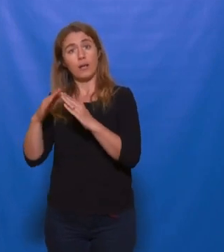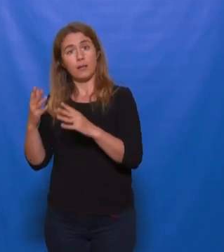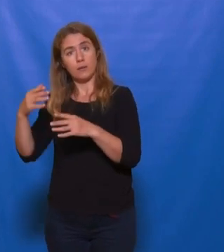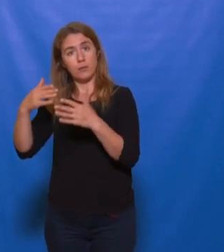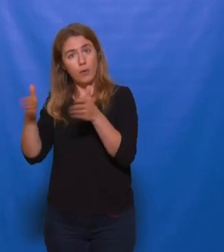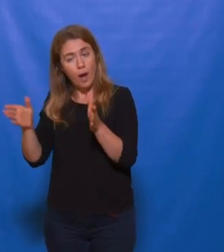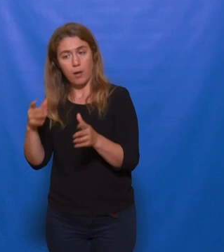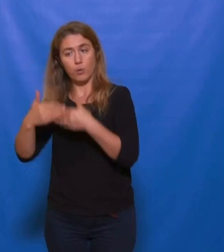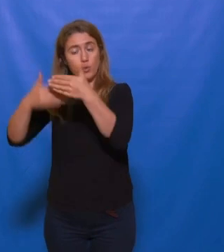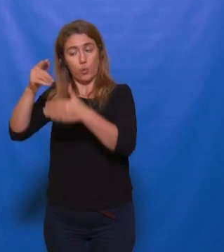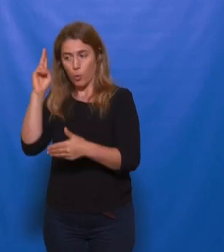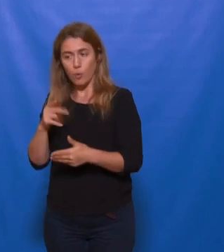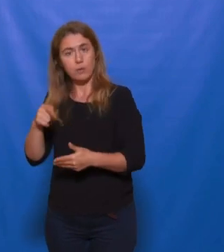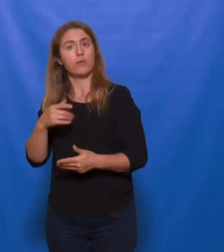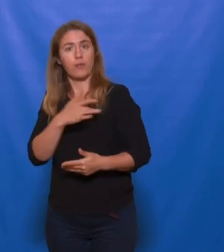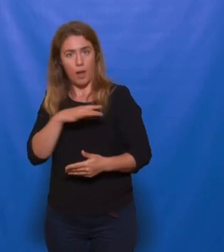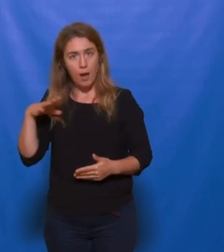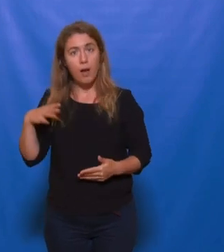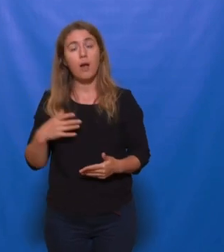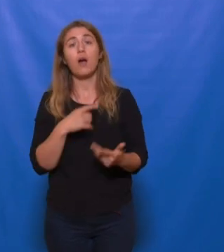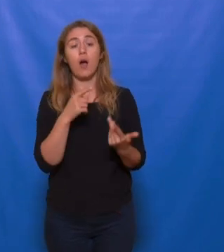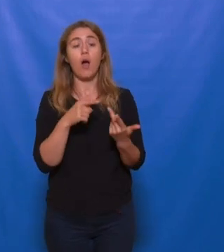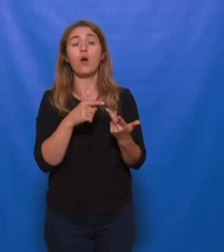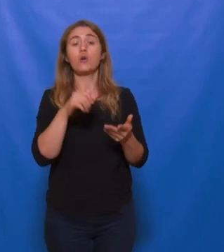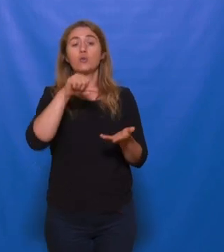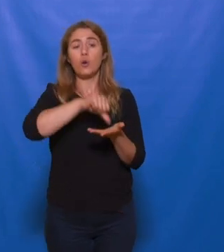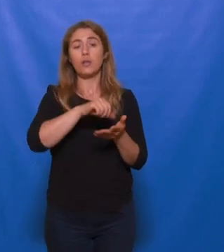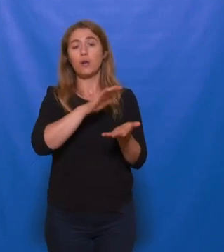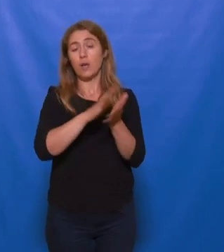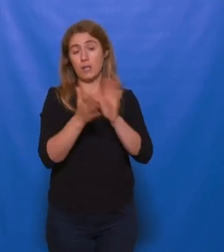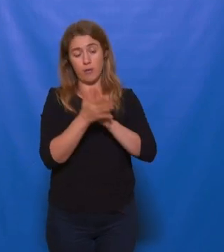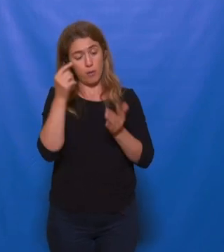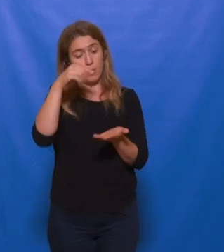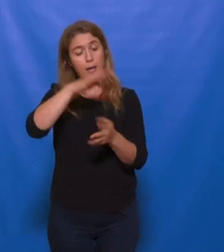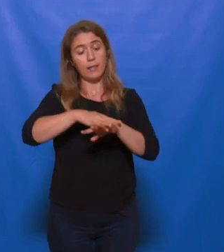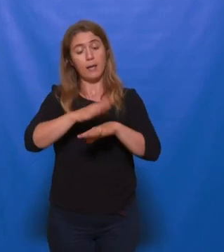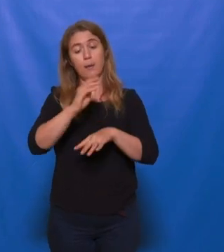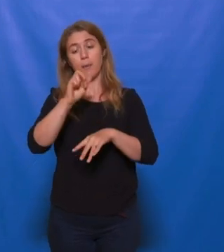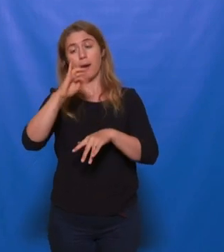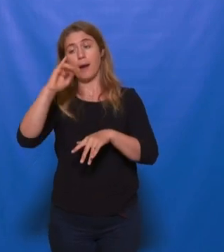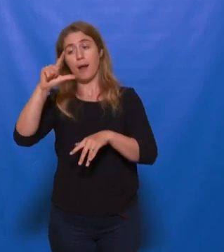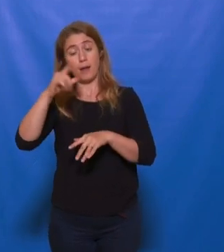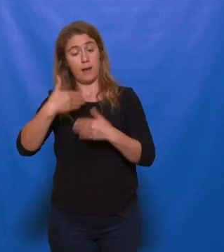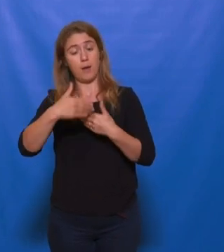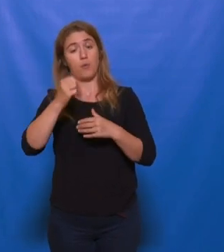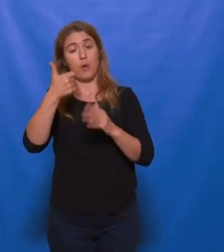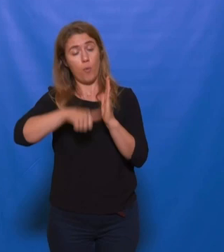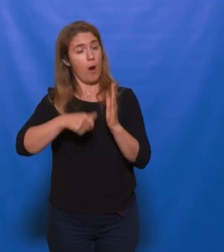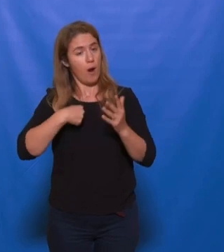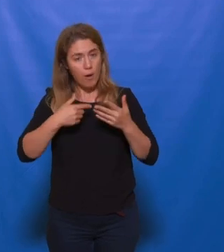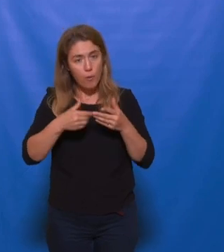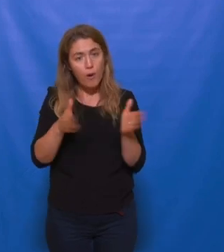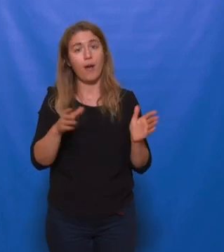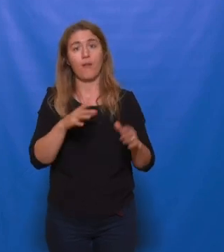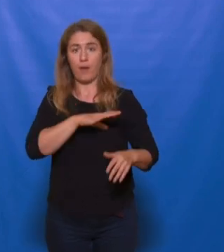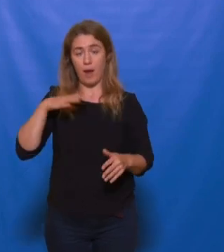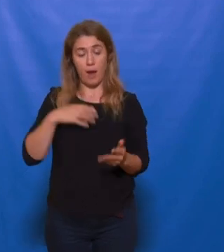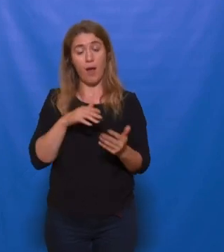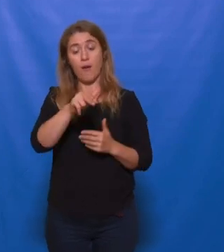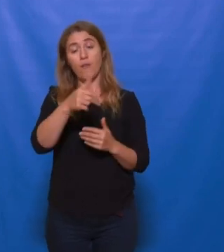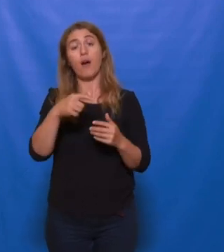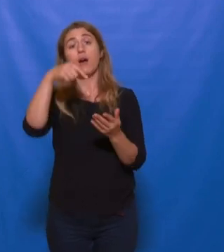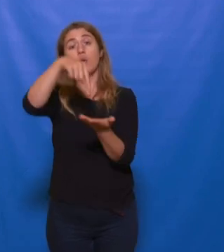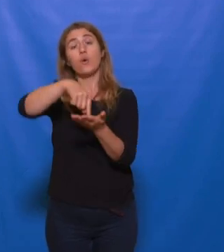d'ouvrir cette année un centre de santé associatif au Breil d'ici quelques mois et le plus vite possible un centre de santé à la Bottière